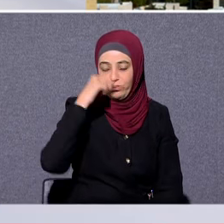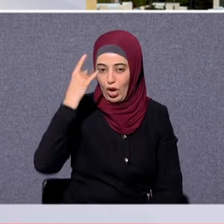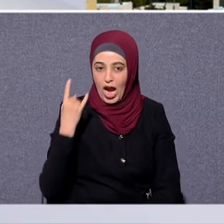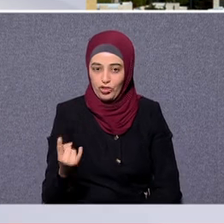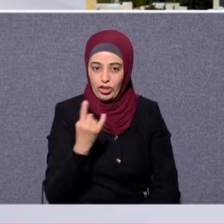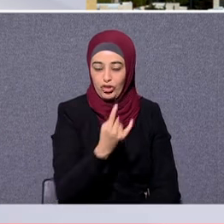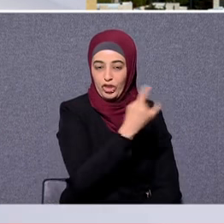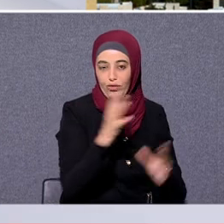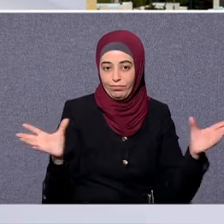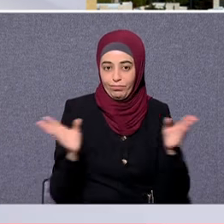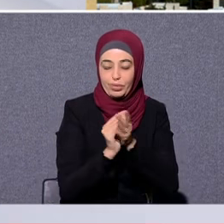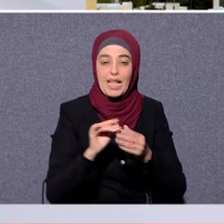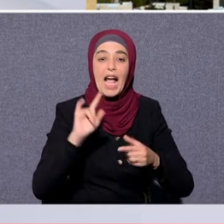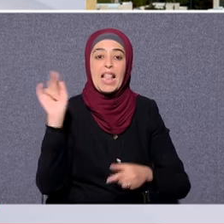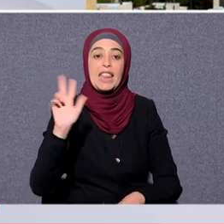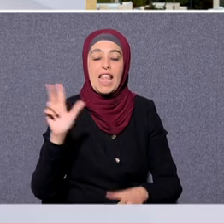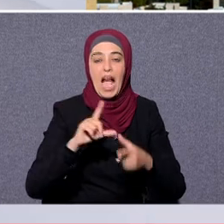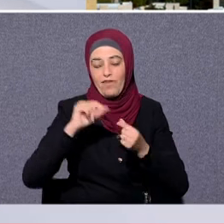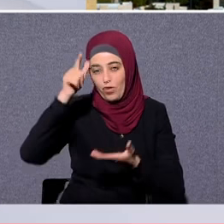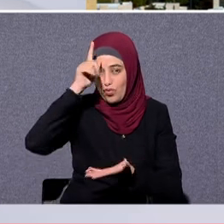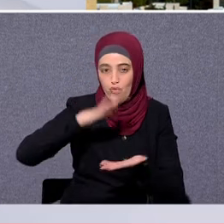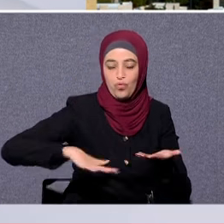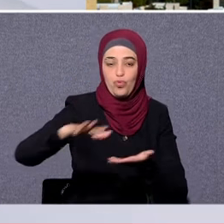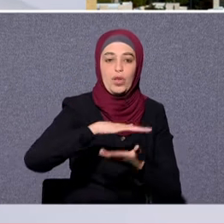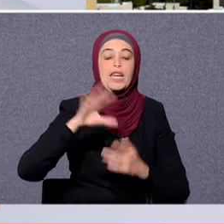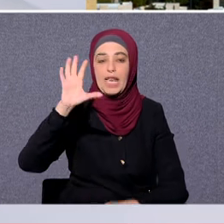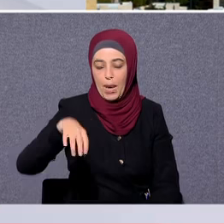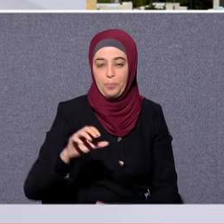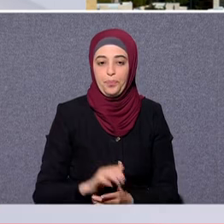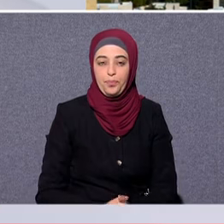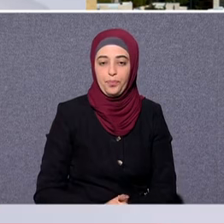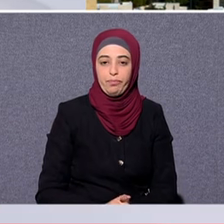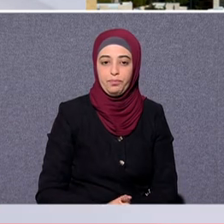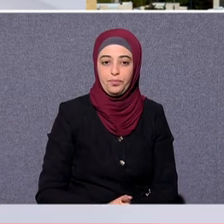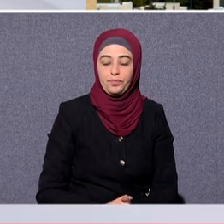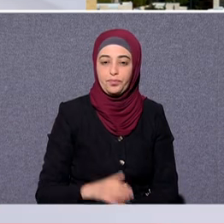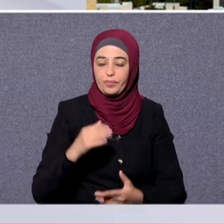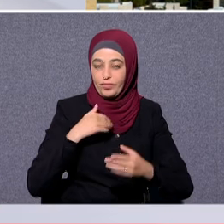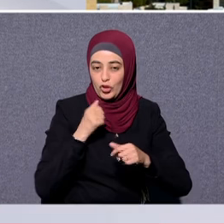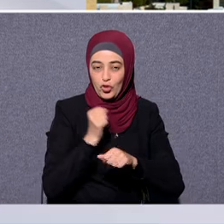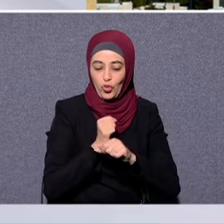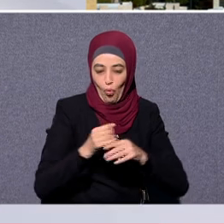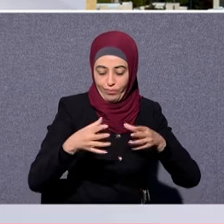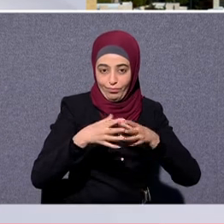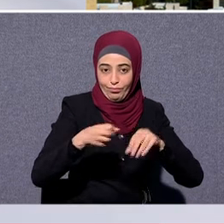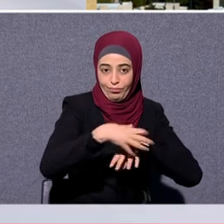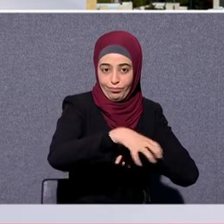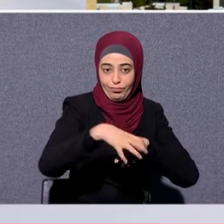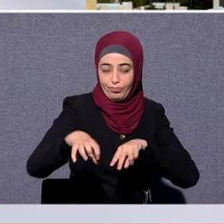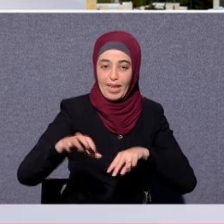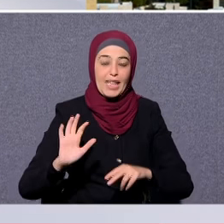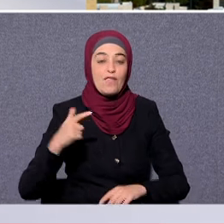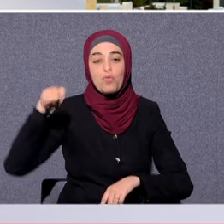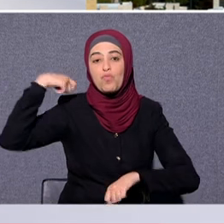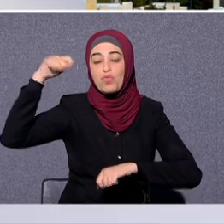على 10,000 على كل يوم على مستوى المملكة. نعم، تم يعني التصنيف. طبعا مديريات